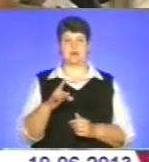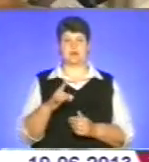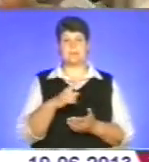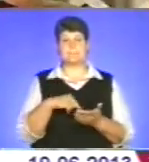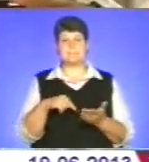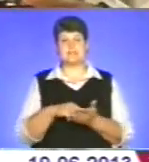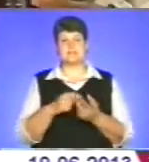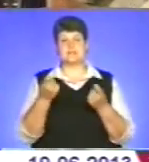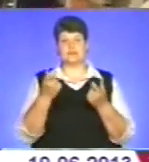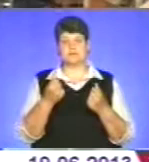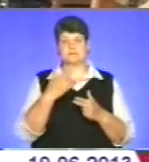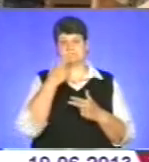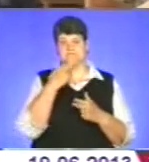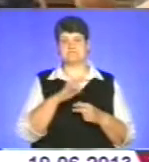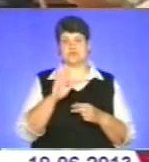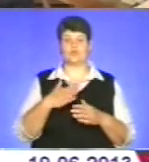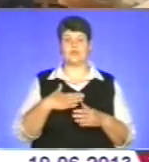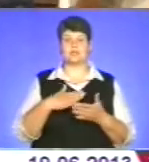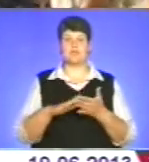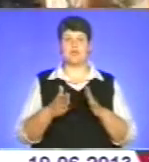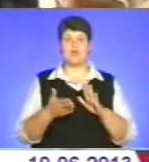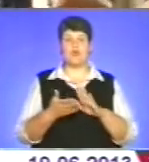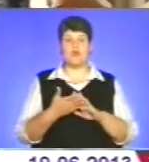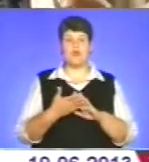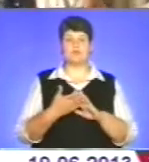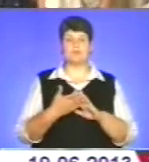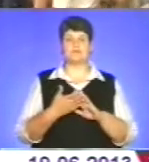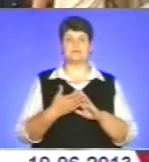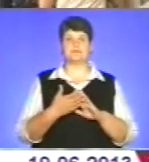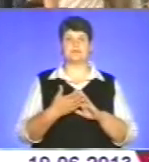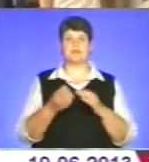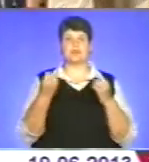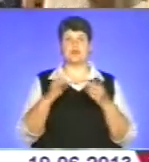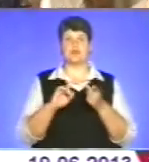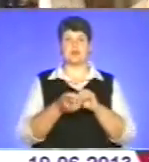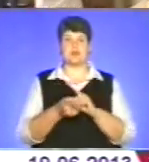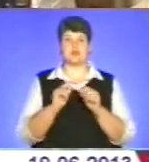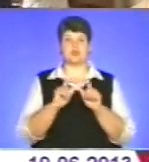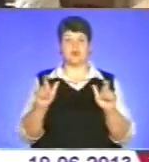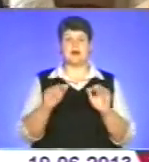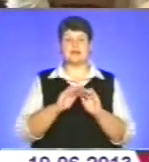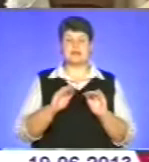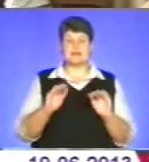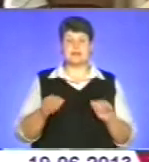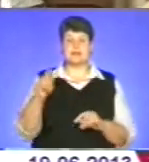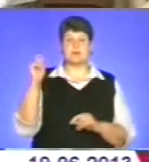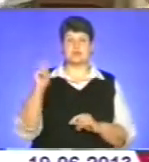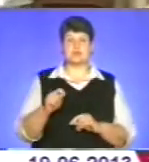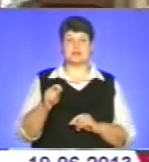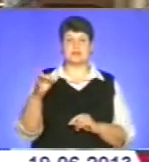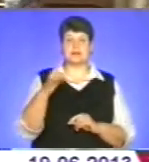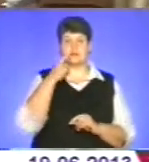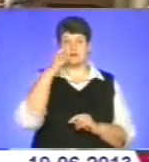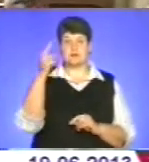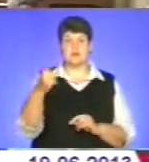вони більш такі пристосовані до наших умов. Це те, що просто поміняли школу. А так, діти, які приїжджають особливо здаля, то